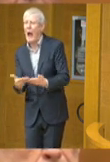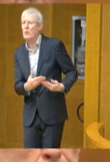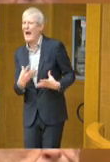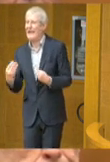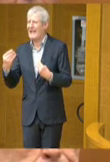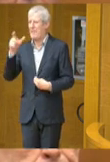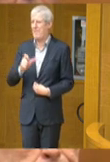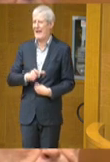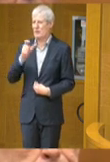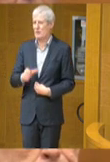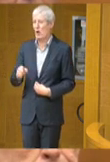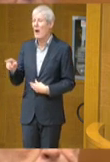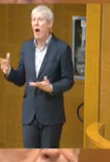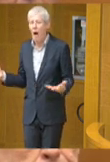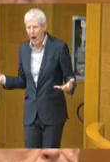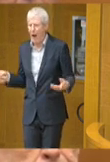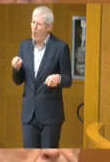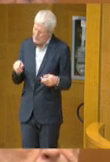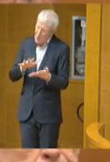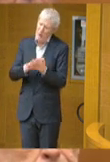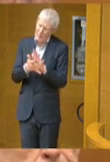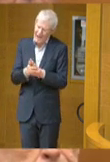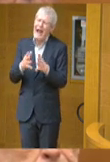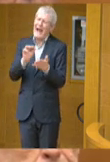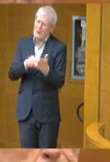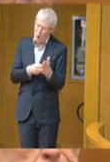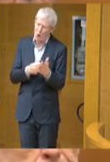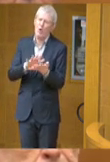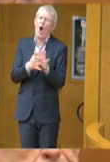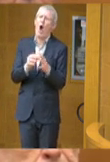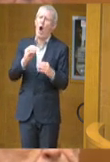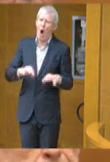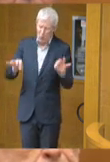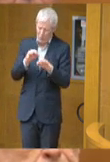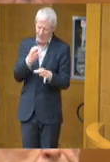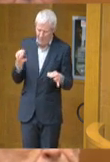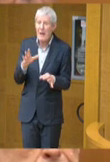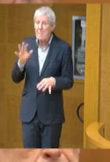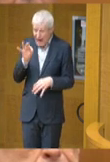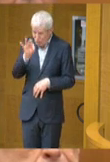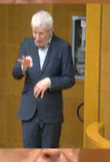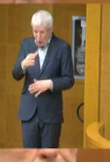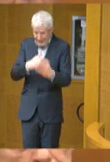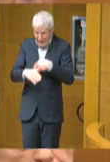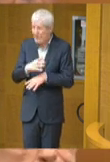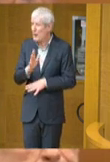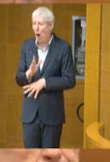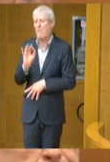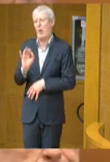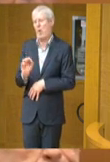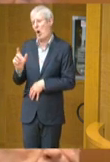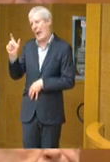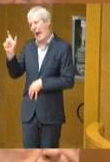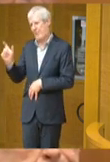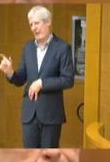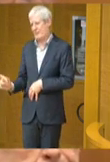importante della risoluzione ONU, che non si mette al centro solamente la disabilità, ma si mette al centro proprio la